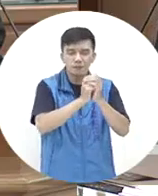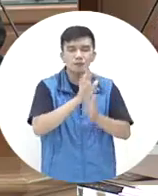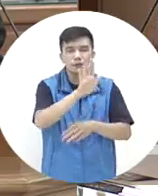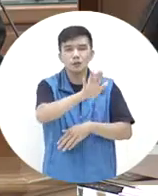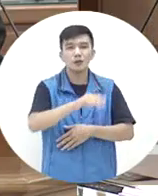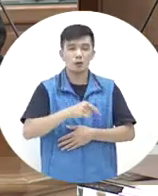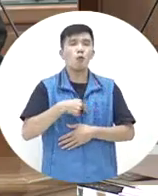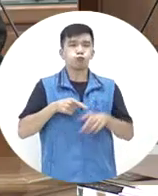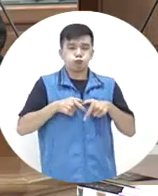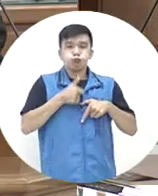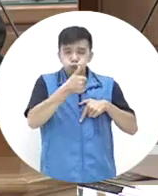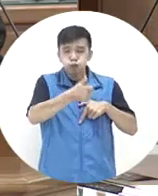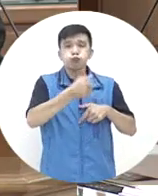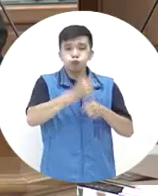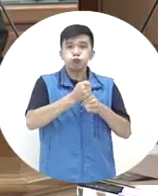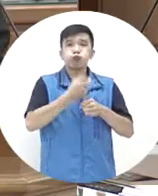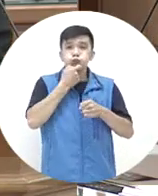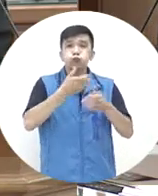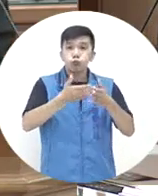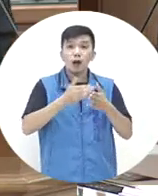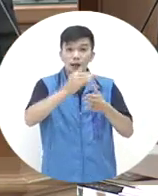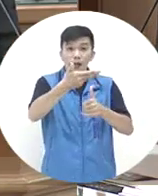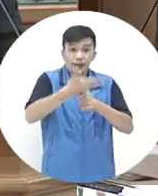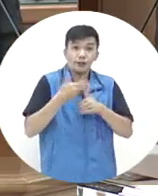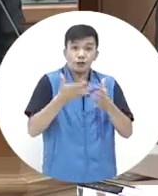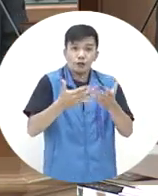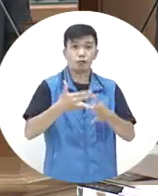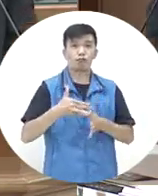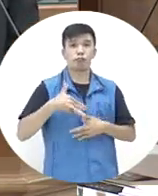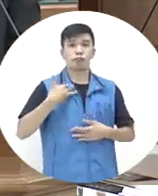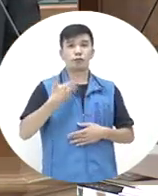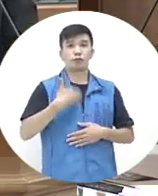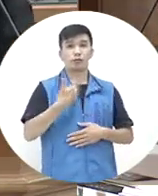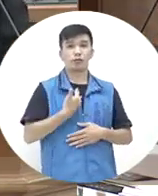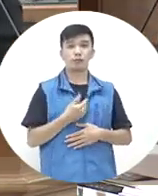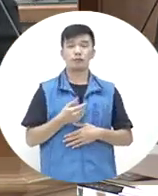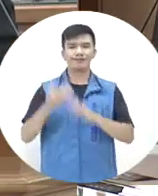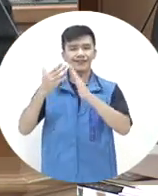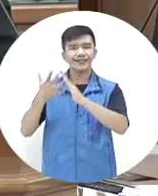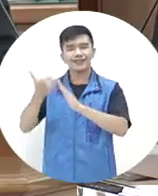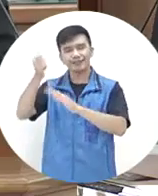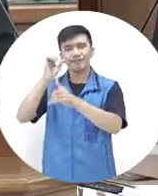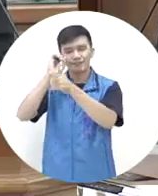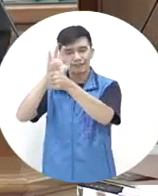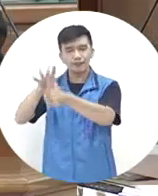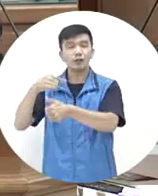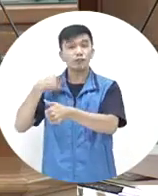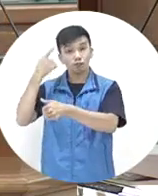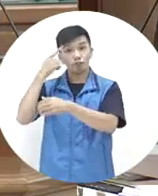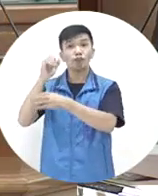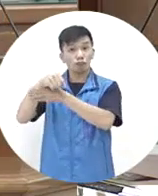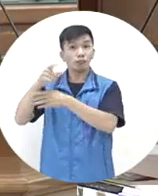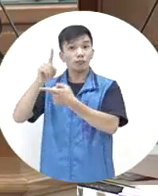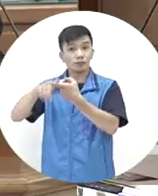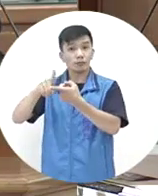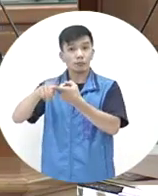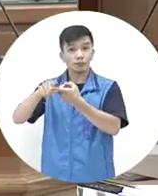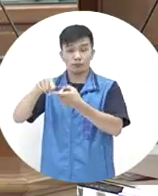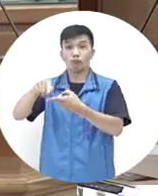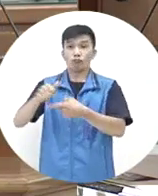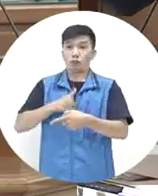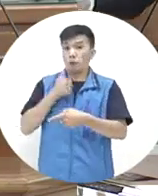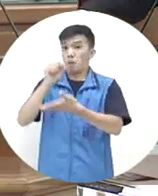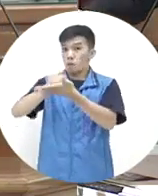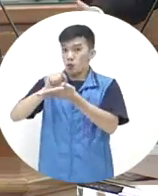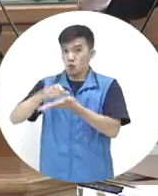政部里面，我知道。 啊，中央唔知五行要划走哦，我这嘛拢讲拜托啊。 七六，我是昆丁啦，因为。已经写入了，就是